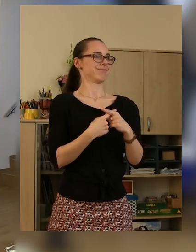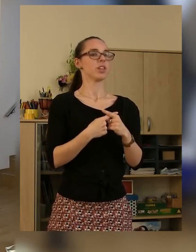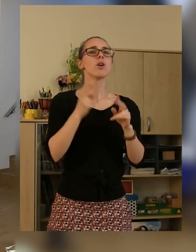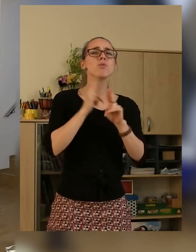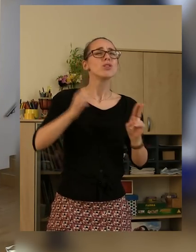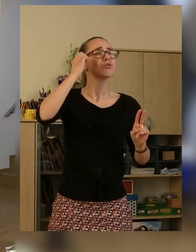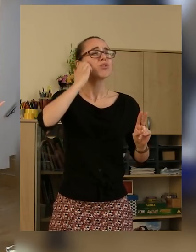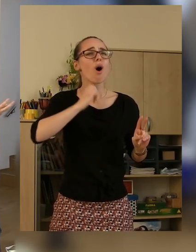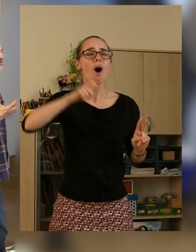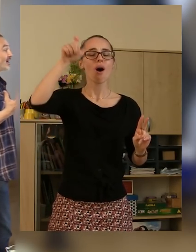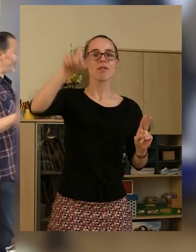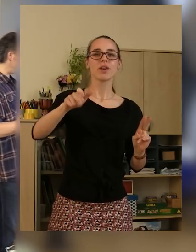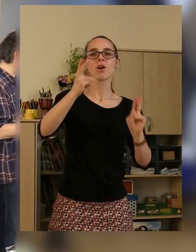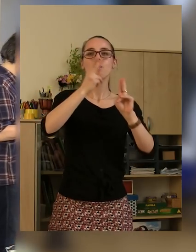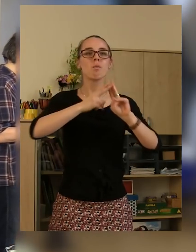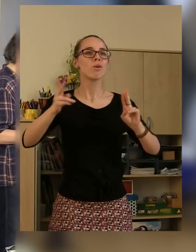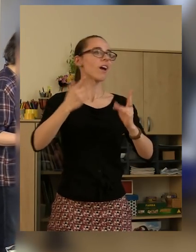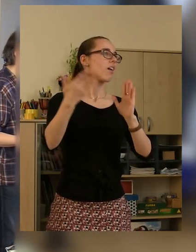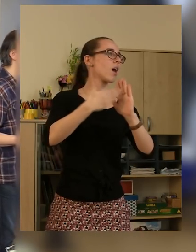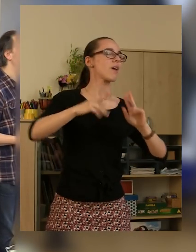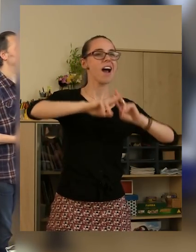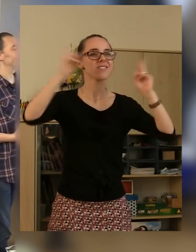prezident zeměkoule, možná galaxie,